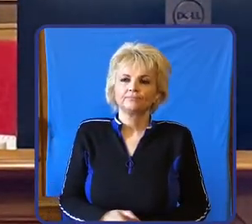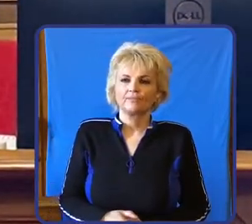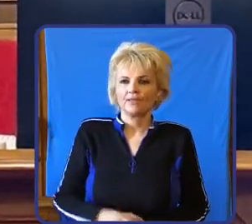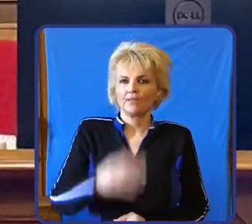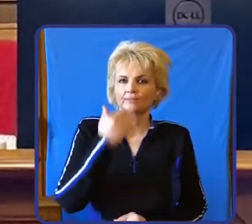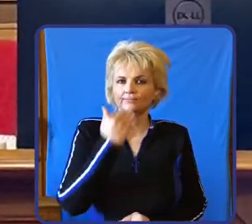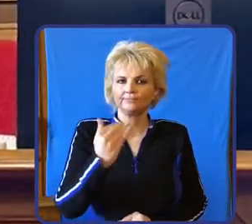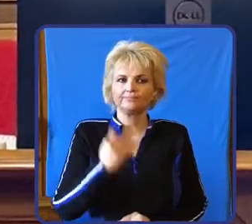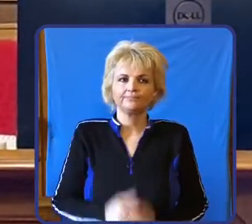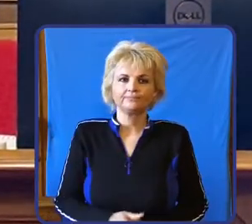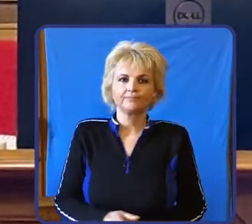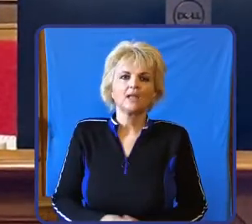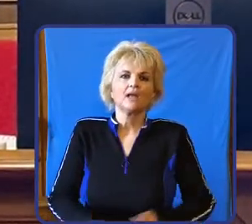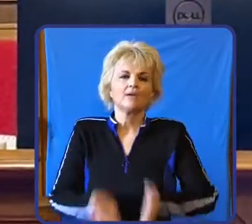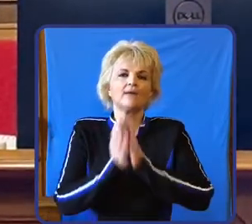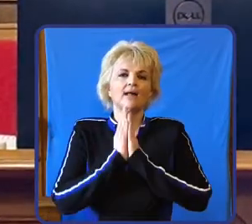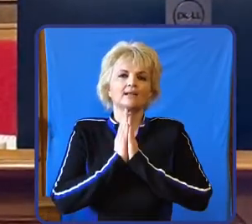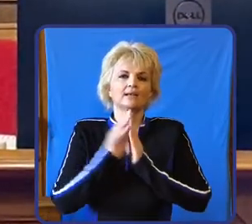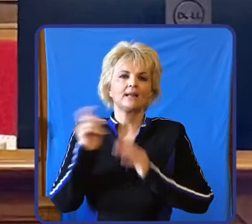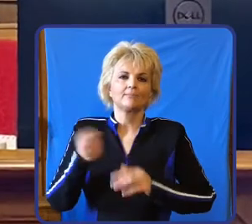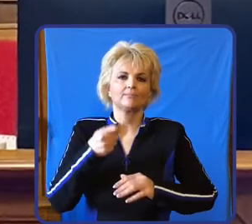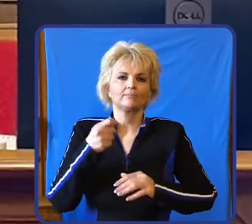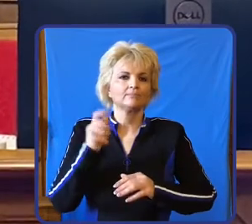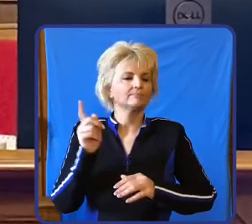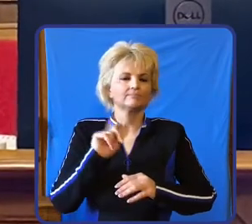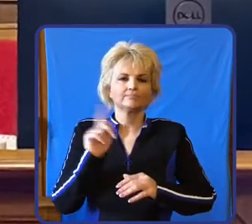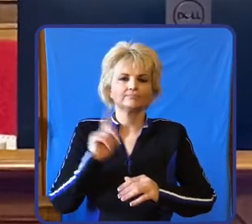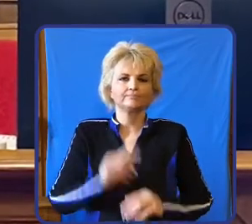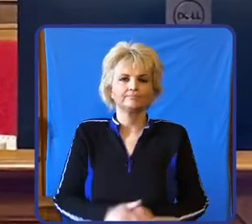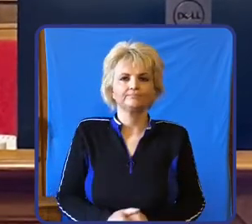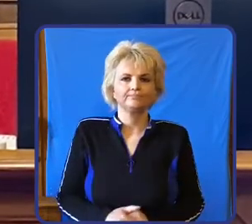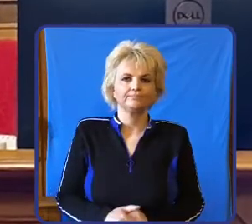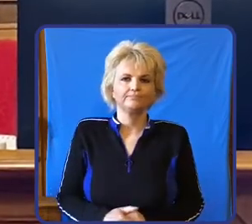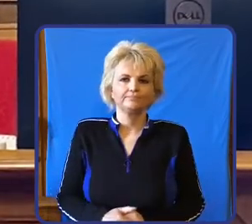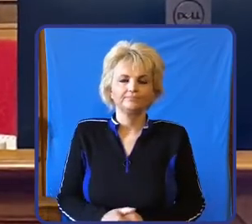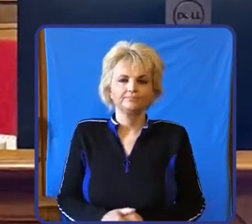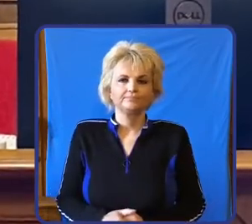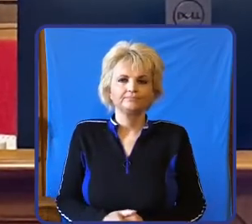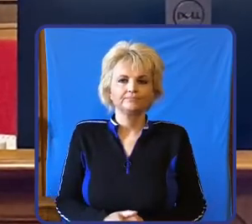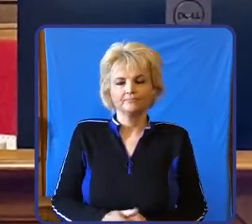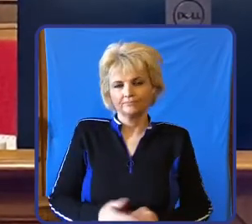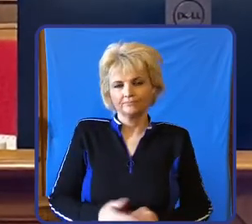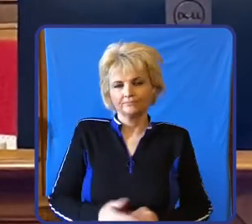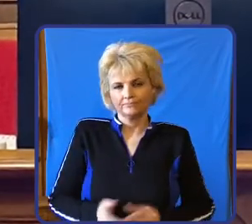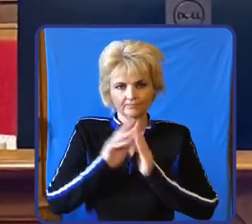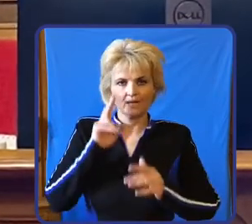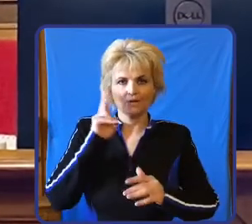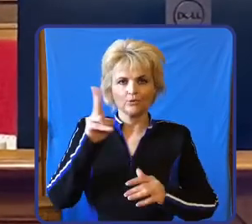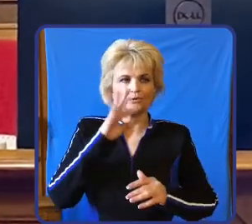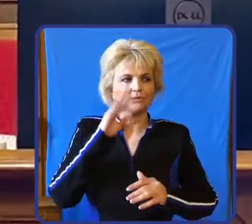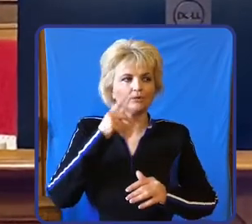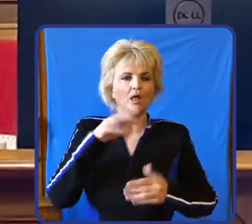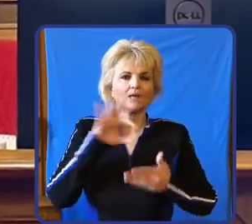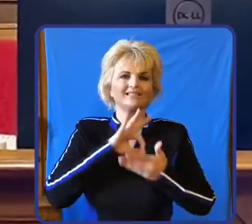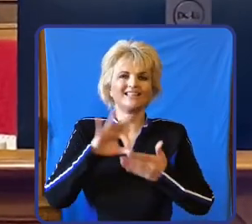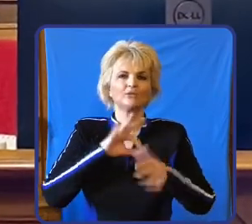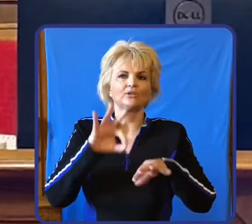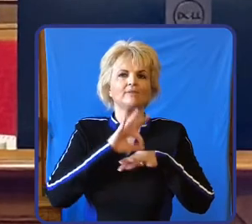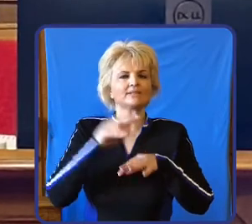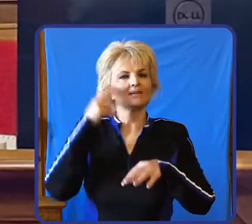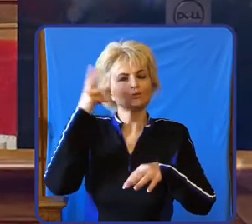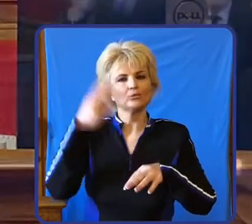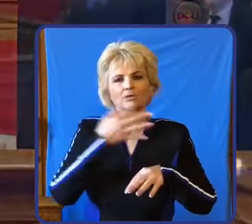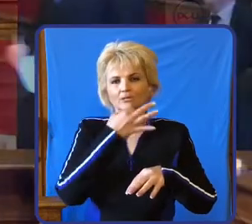Köszönöm szépen. Felkérem Juhász Róbert, bocsánat, előre szaladtam. Felkérem Kurucz Roland irodavezető úrját, tegye